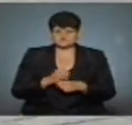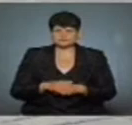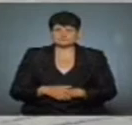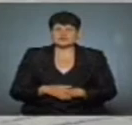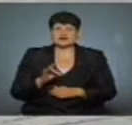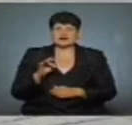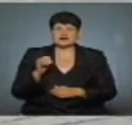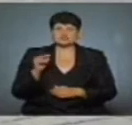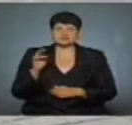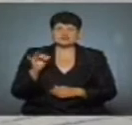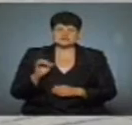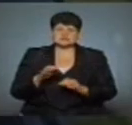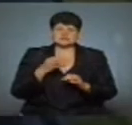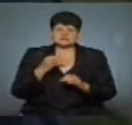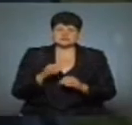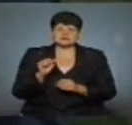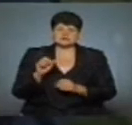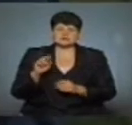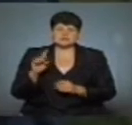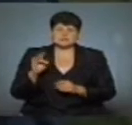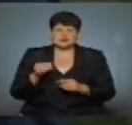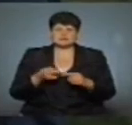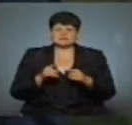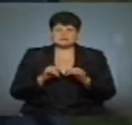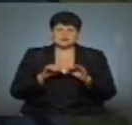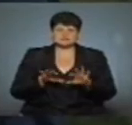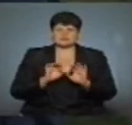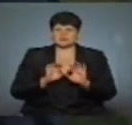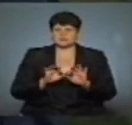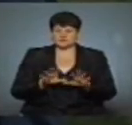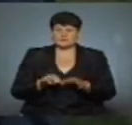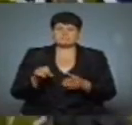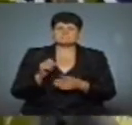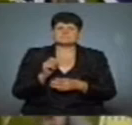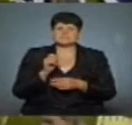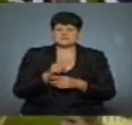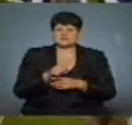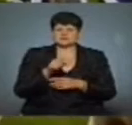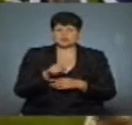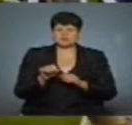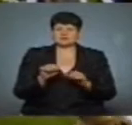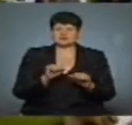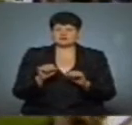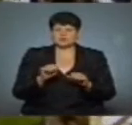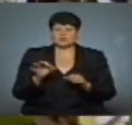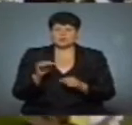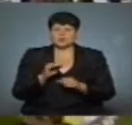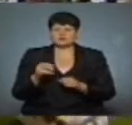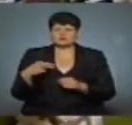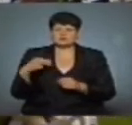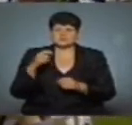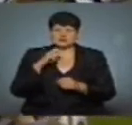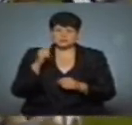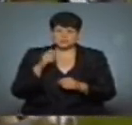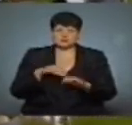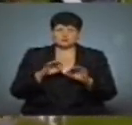Єрмака Дар'я Зарівна повідомила, що Андрій Єрмак такі акції не коментує. Призначення його на посаду керівника Офісу президента України сьогодні під час